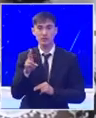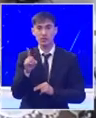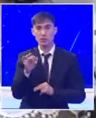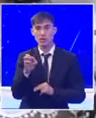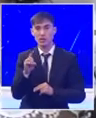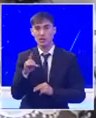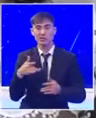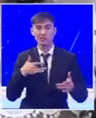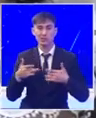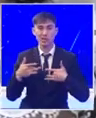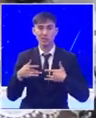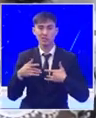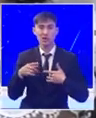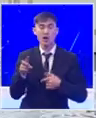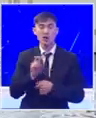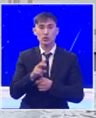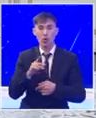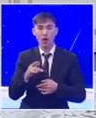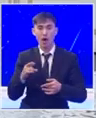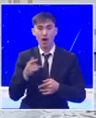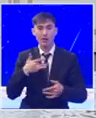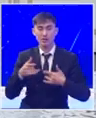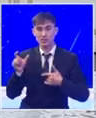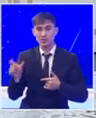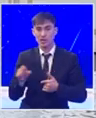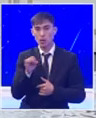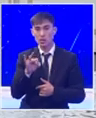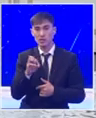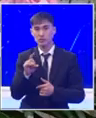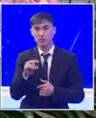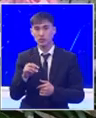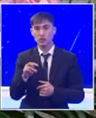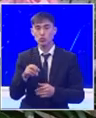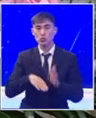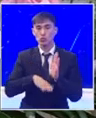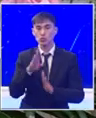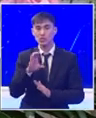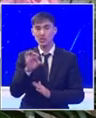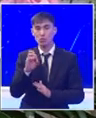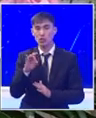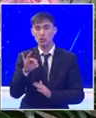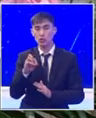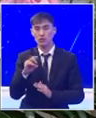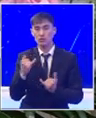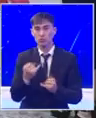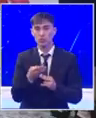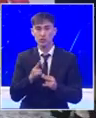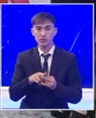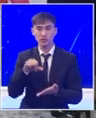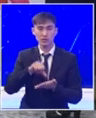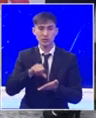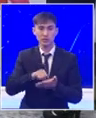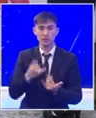Дайранқызы, театр және кино актрисасы Алмахан Кенжебекова, көксулық оқу ісінің үздігі Сағынбала Төкенова да бұл кештің